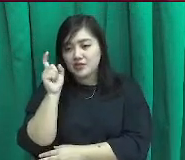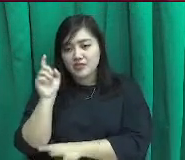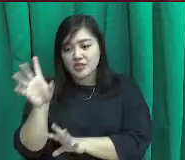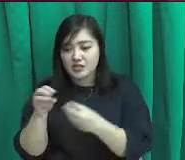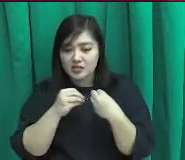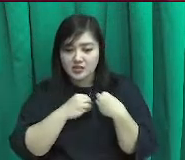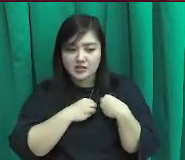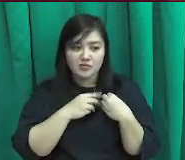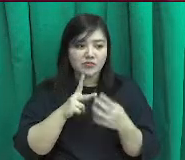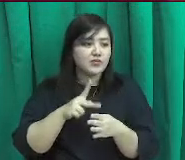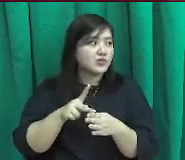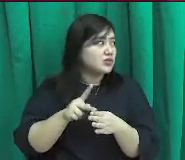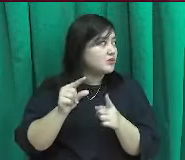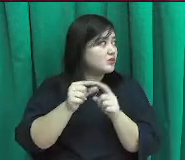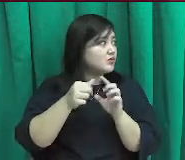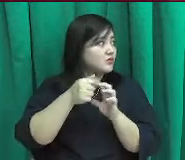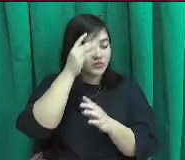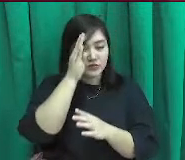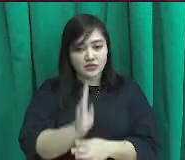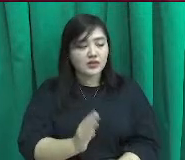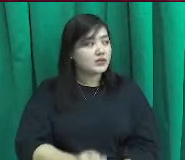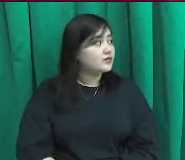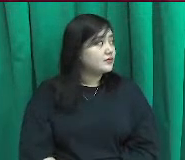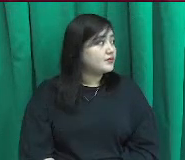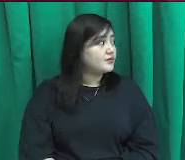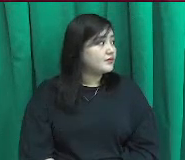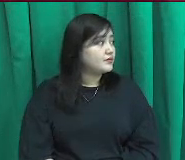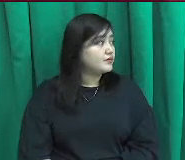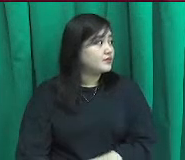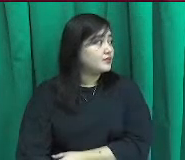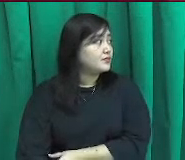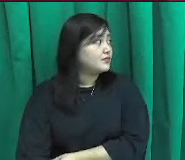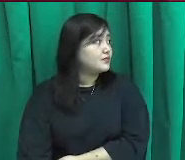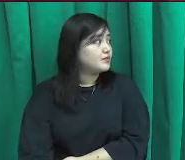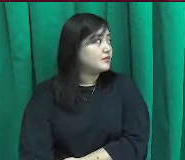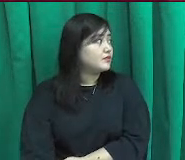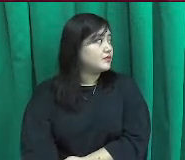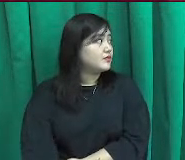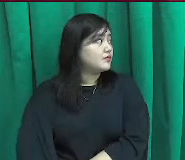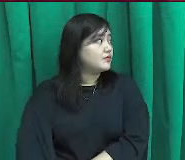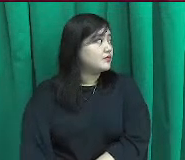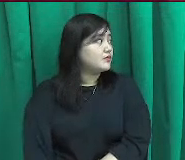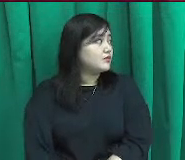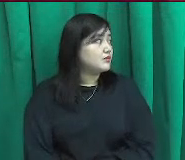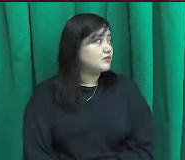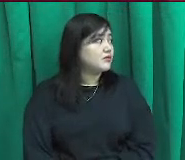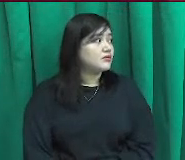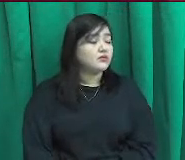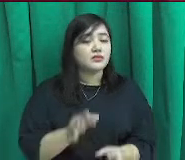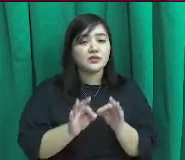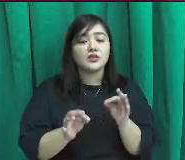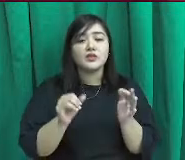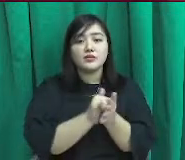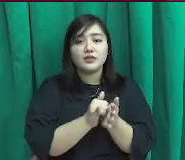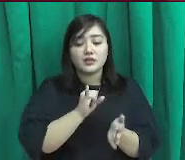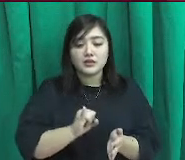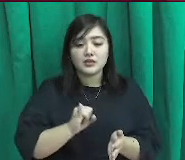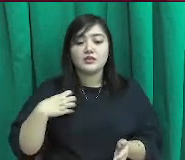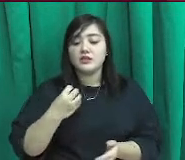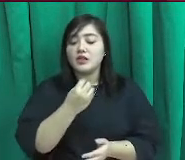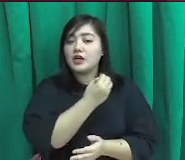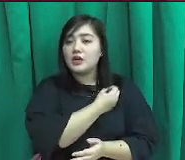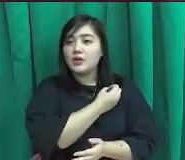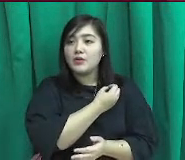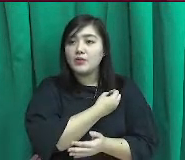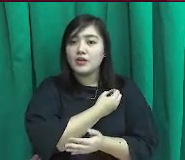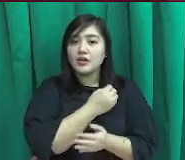Diyos. Yun. So kung ganun ang nasa loob ng tahanan natin, at yun ang, ang ating dinidilig-diligan, pero sabi nga,